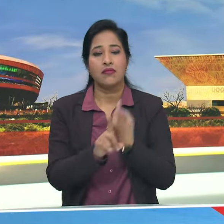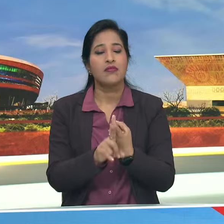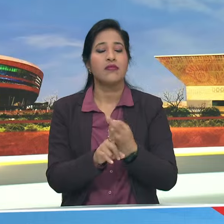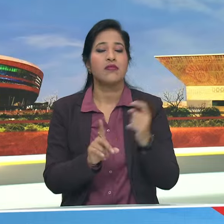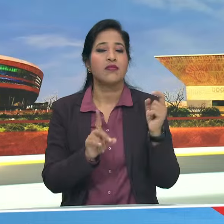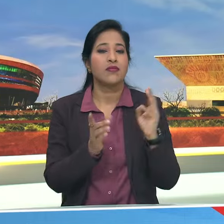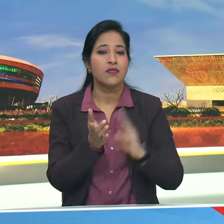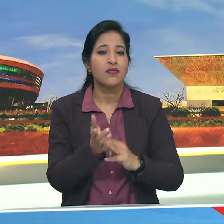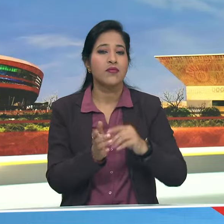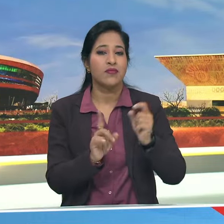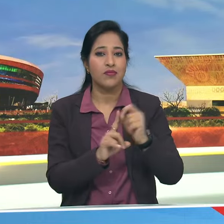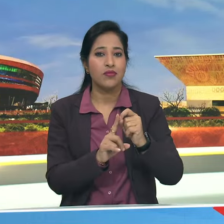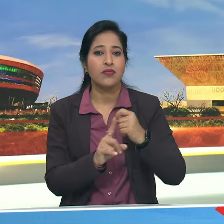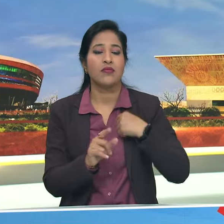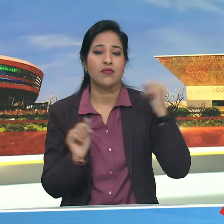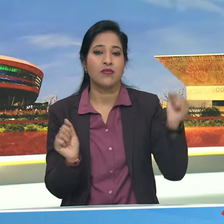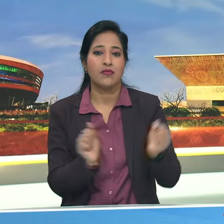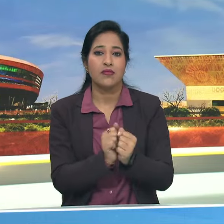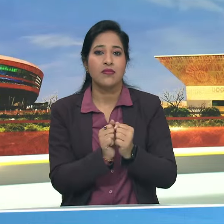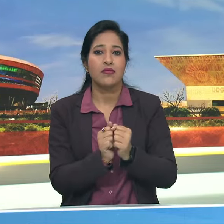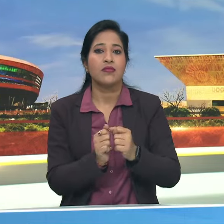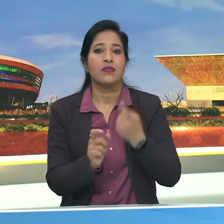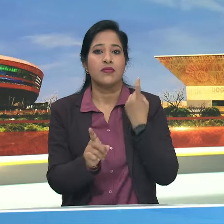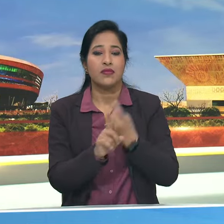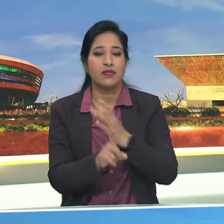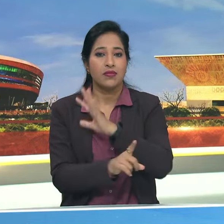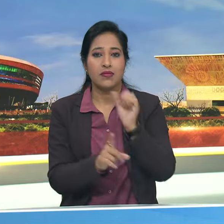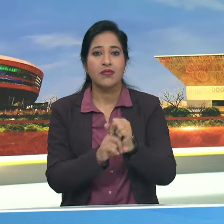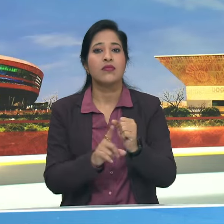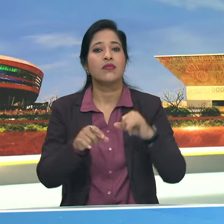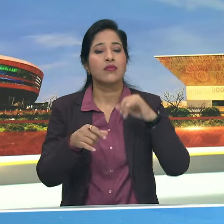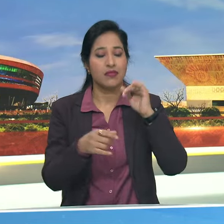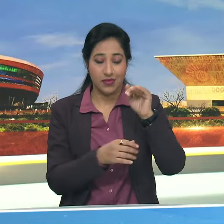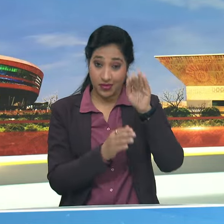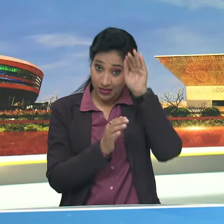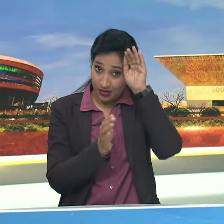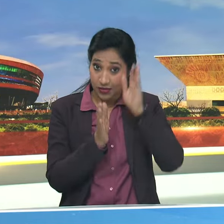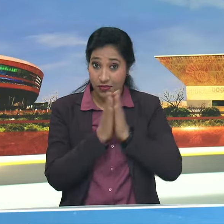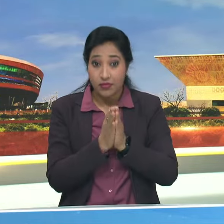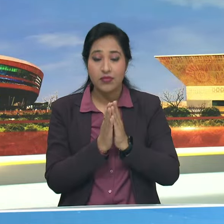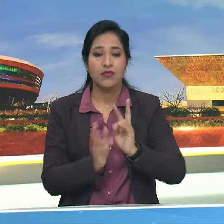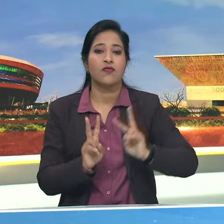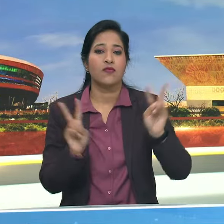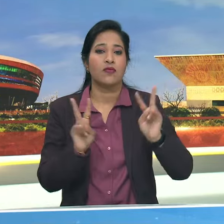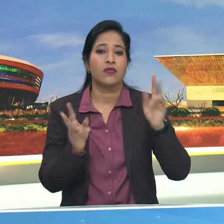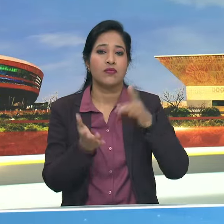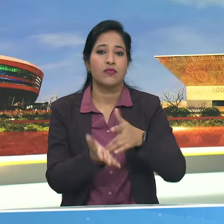के साथ डॉक्टर हरिकेश बहादुर सिंह गौतम, काशी विश्वनाथ धाम, शंकराचार्य चौक, वाराणसी।